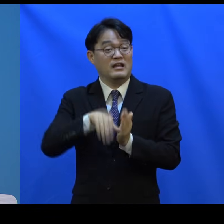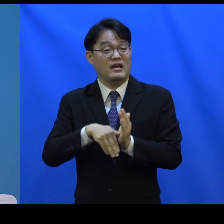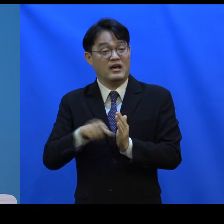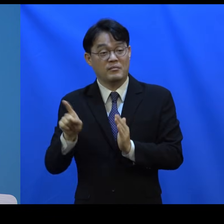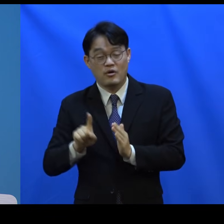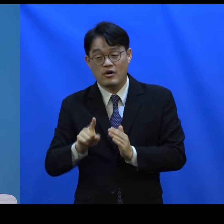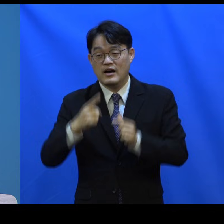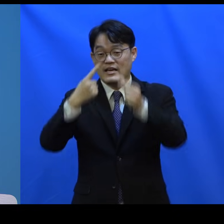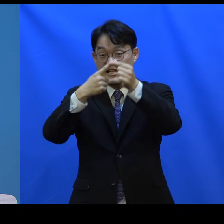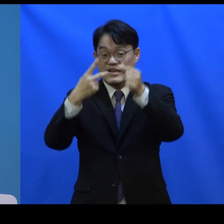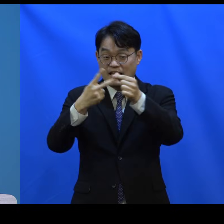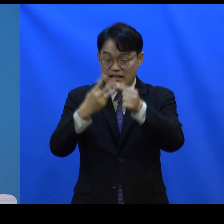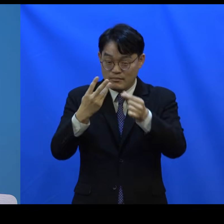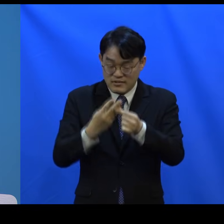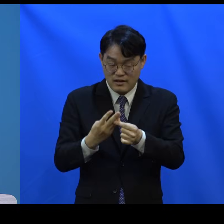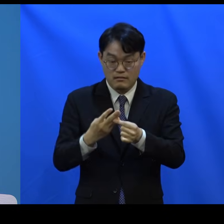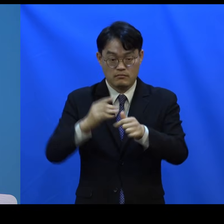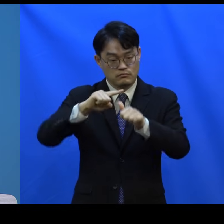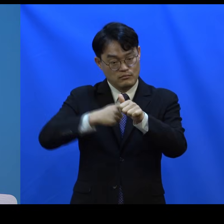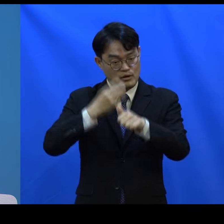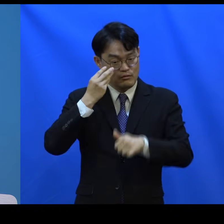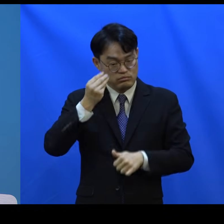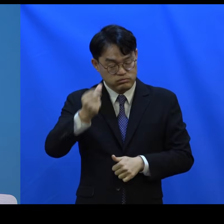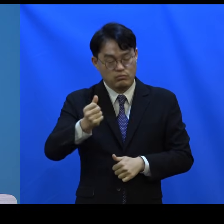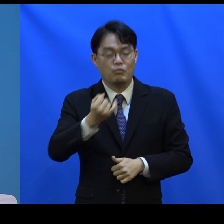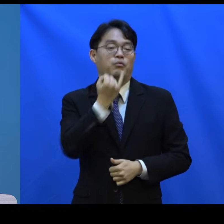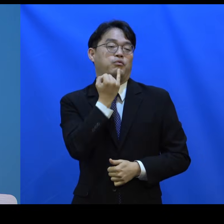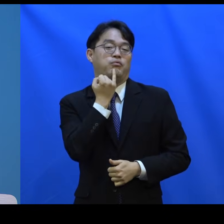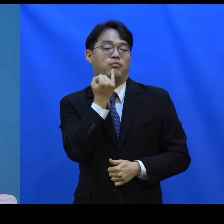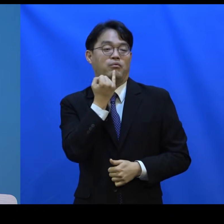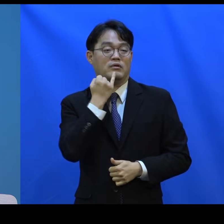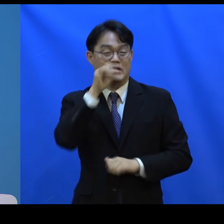돼요. 다 새로 시작해야 돼요. 그러니까